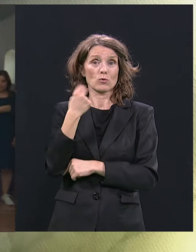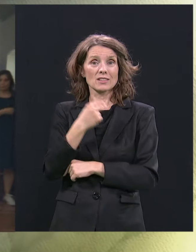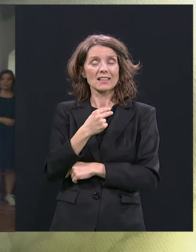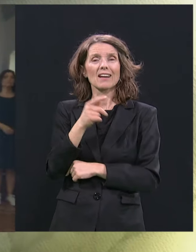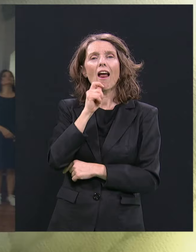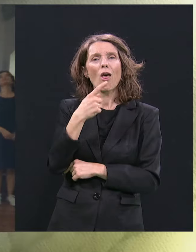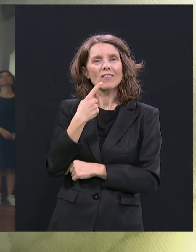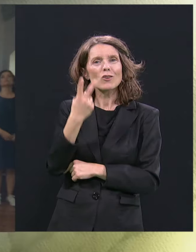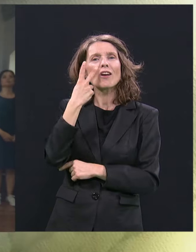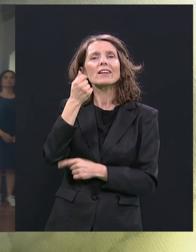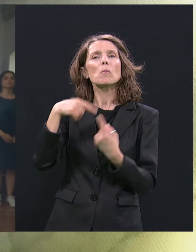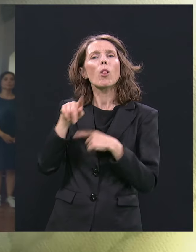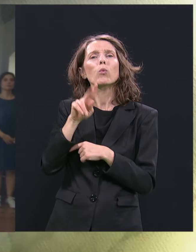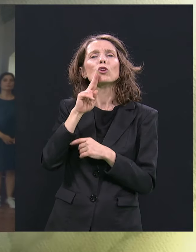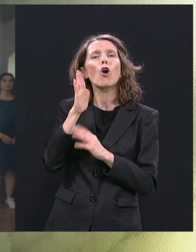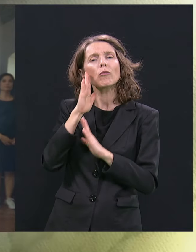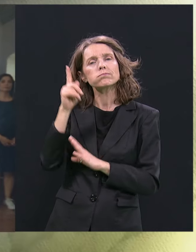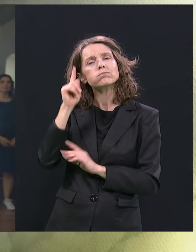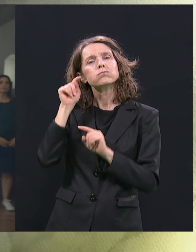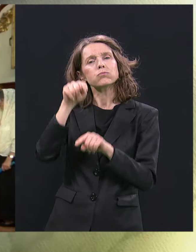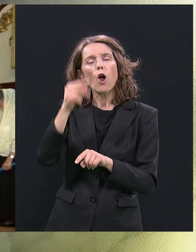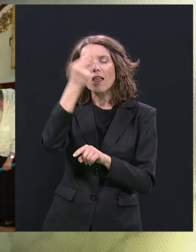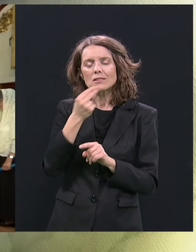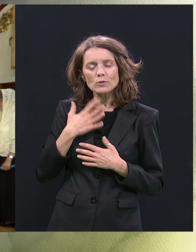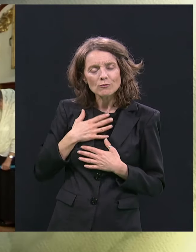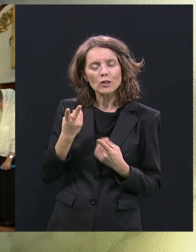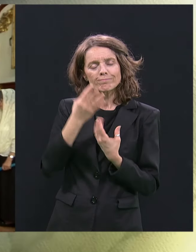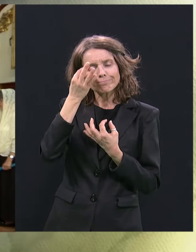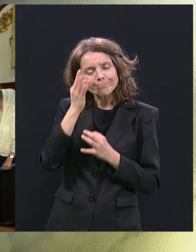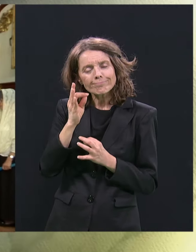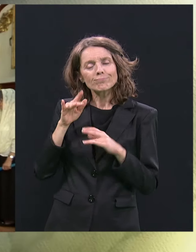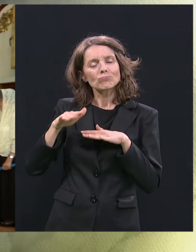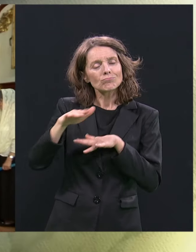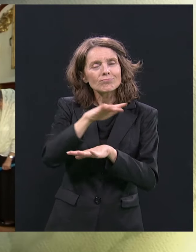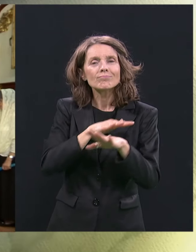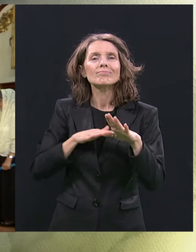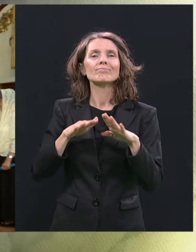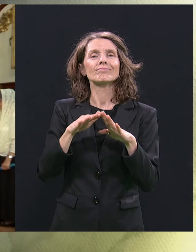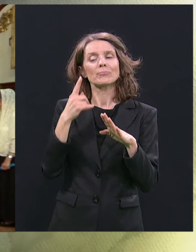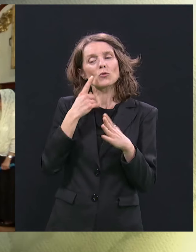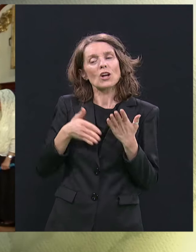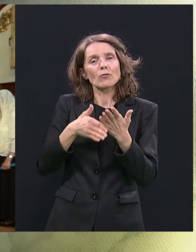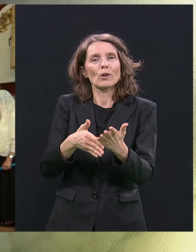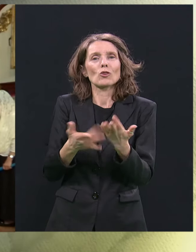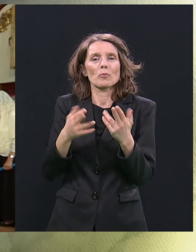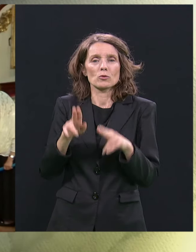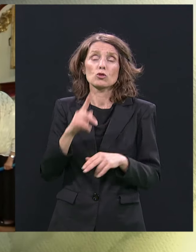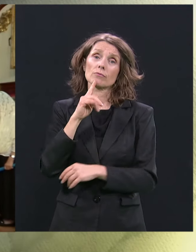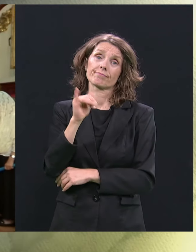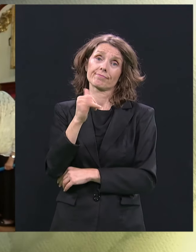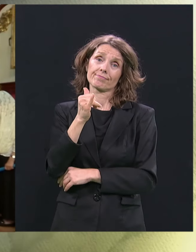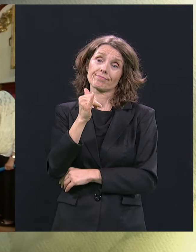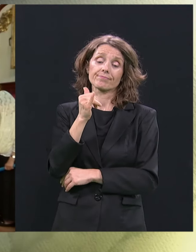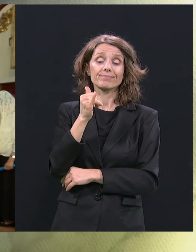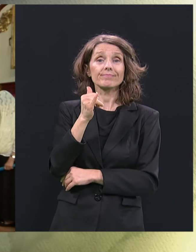dolaze, obilaze i trude se da nekako daju svoj doprinos koliko je to mogu. Jeste. Od milja